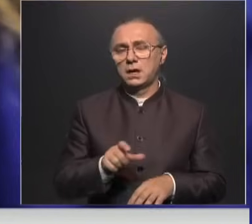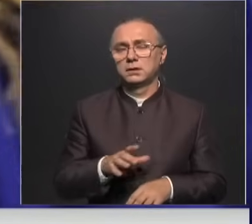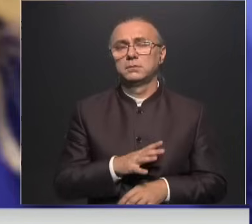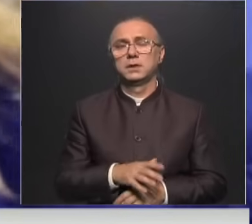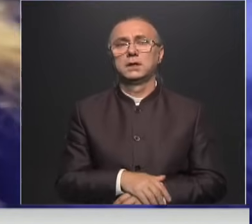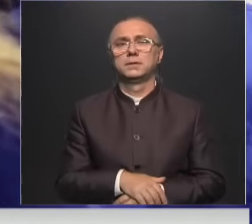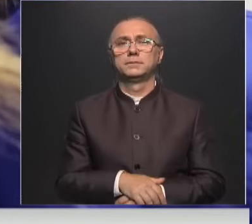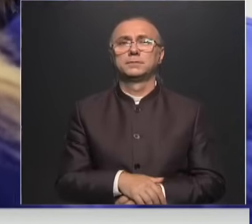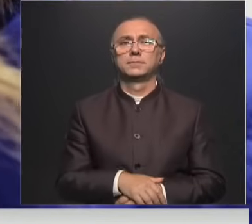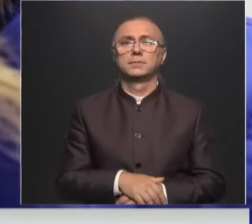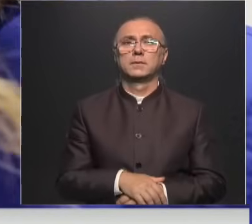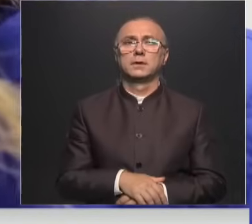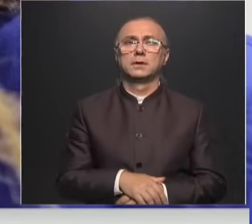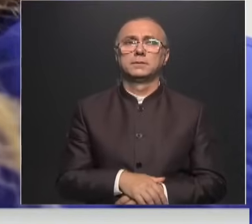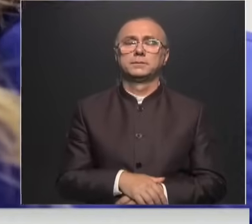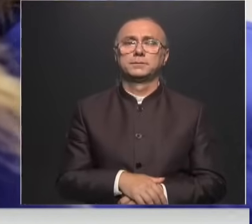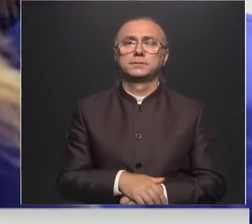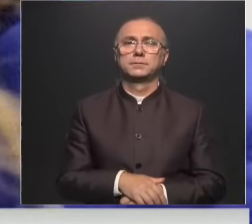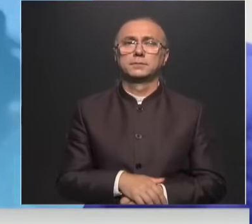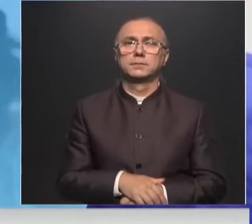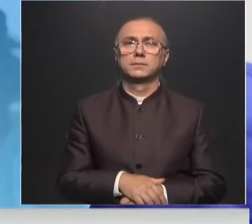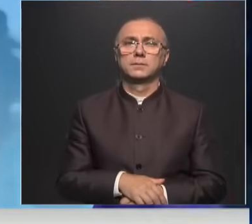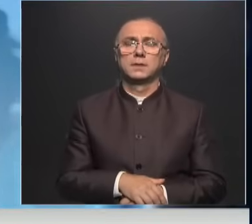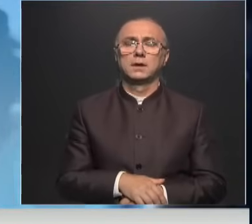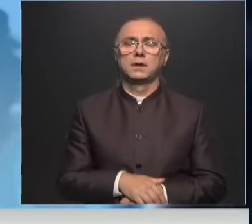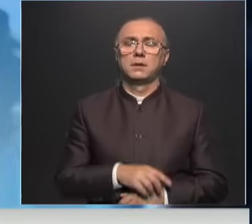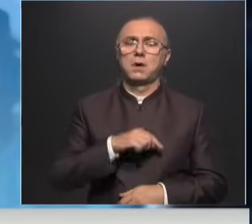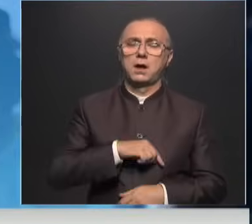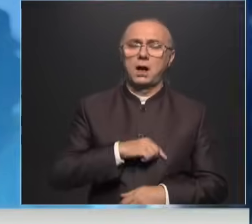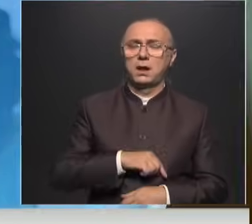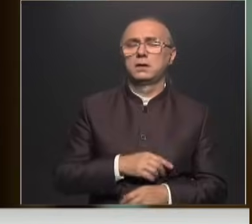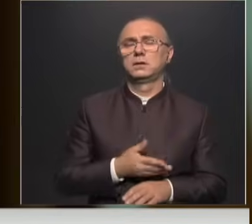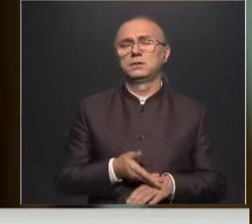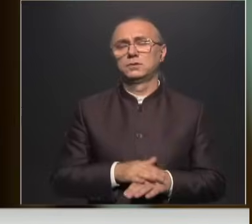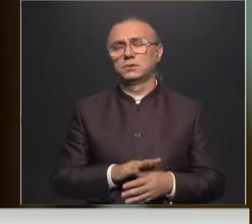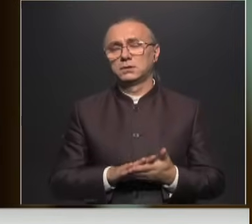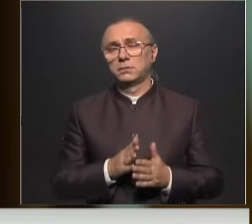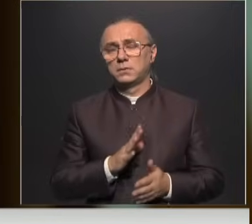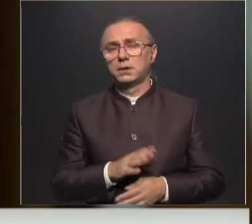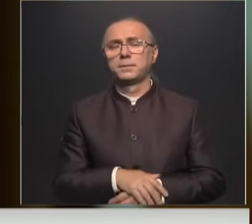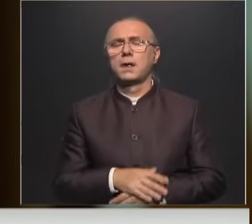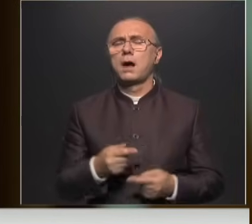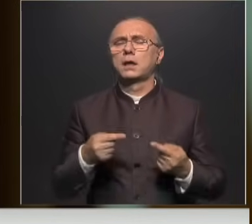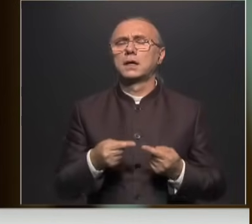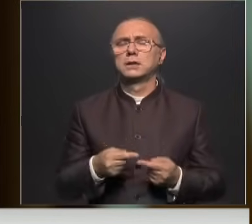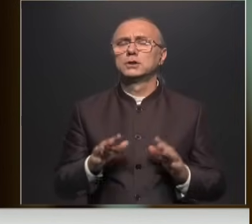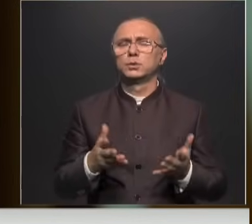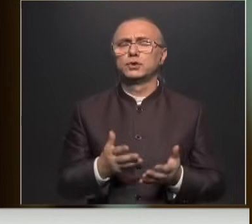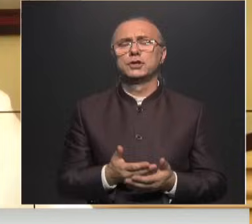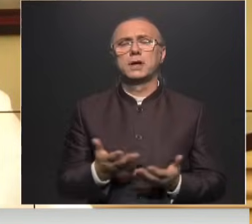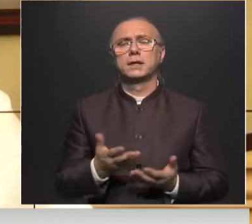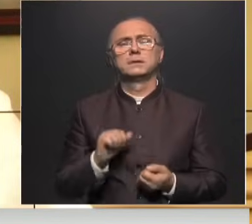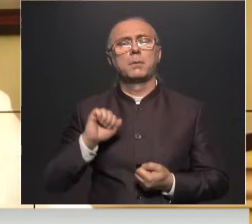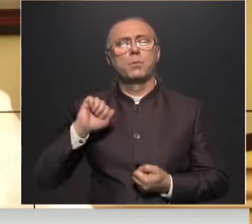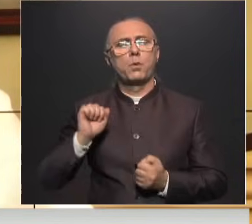отношениях, в медицинском плане, и в социальном, и моральном, и психологическом. Если говорить про конкретные случаи, может быть, вам кто-то особенно